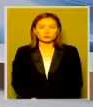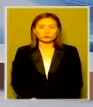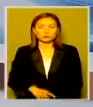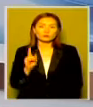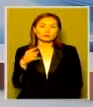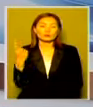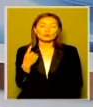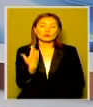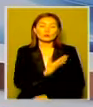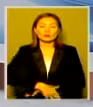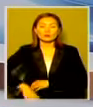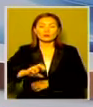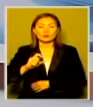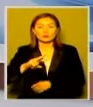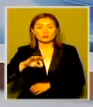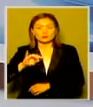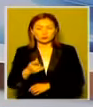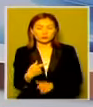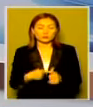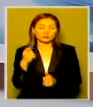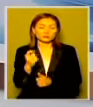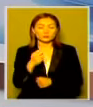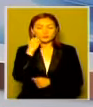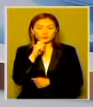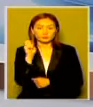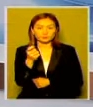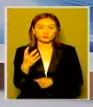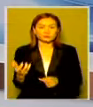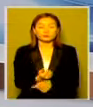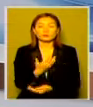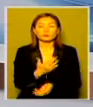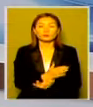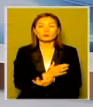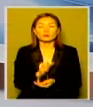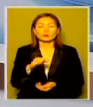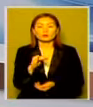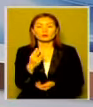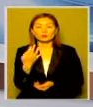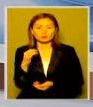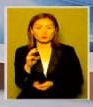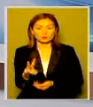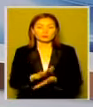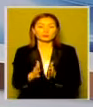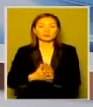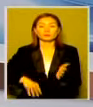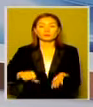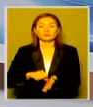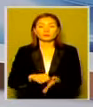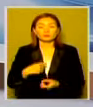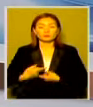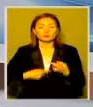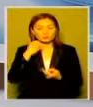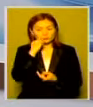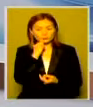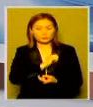Одной из улиц села Ергенкала присвоено имя ветерана Великой Победы Тажидена Хасанова. На мероприятие пришли потомки